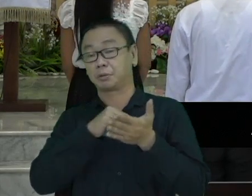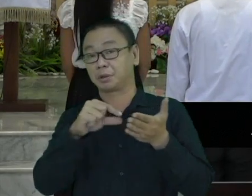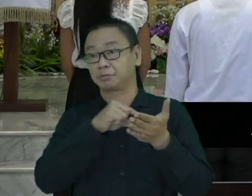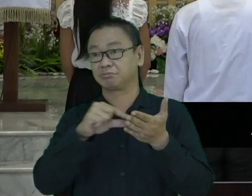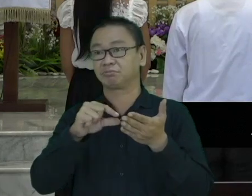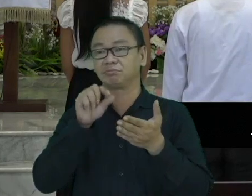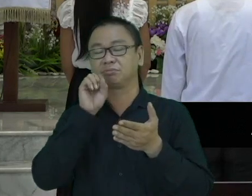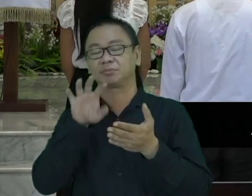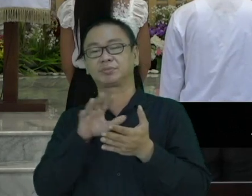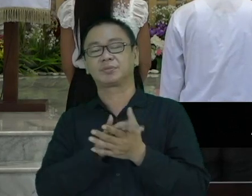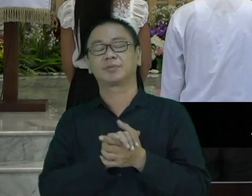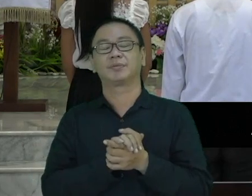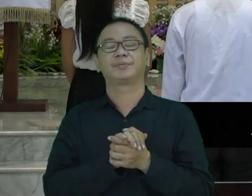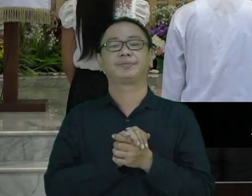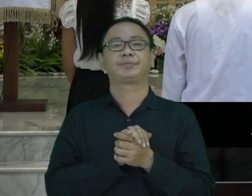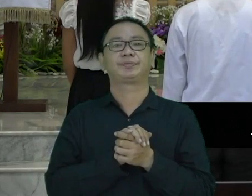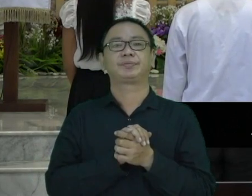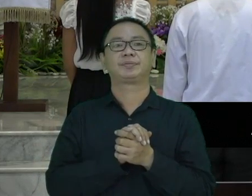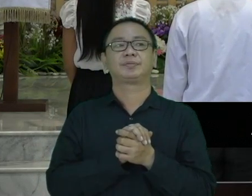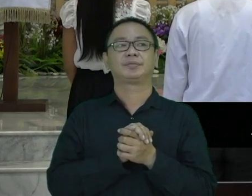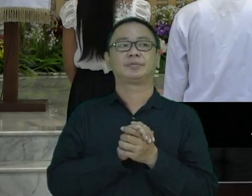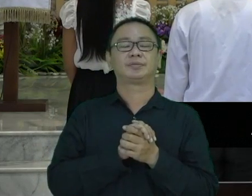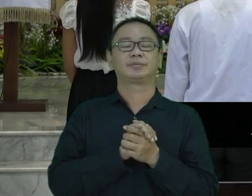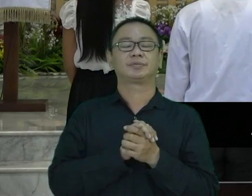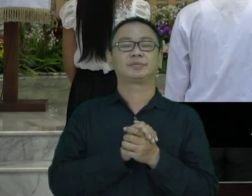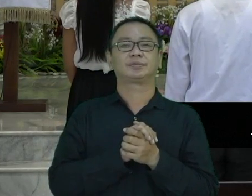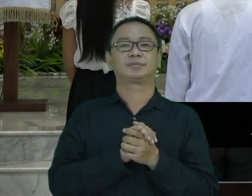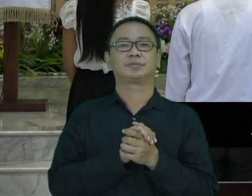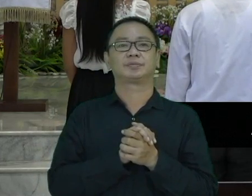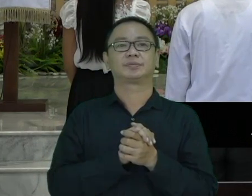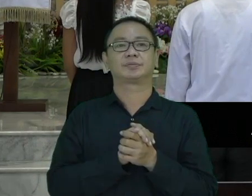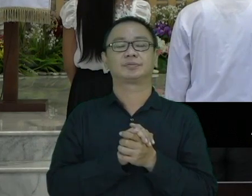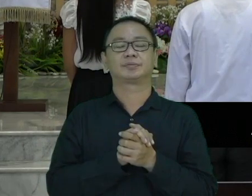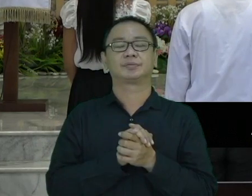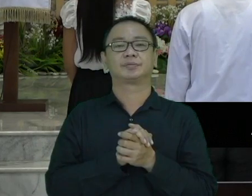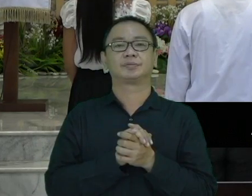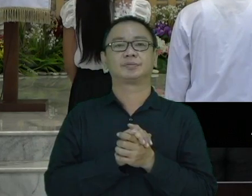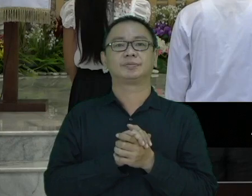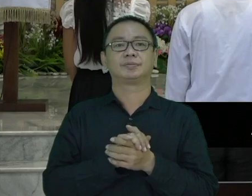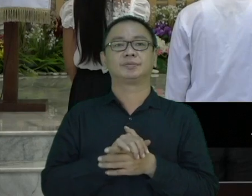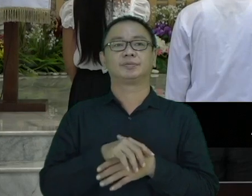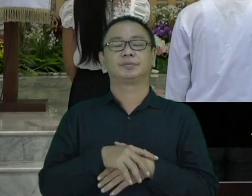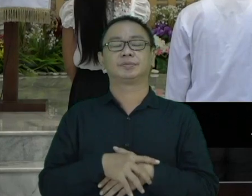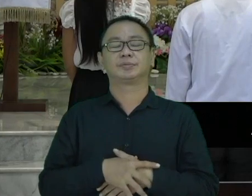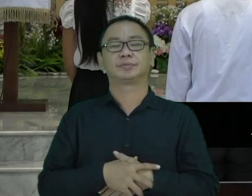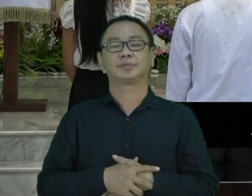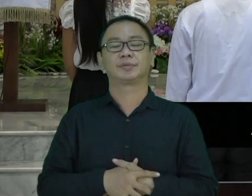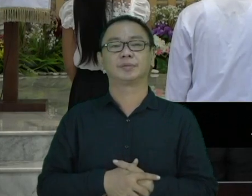Saudari Kartika Sari, Saudara Tan Kevin Kristanto, Saudara Yohan